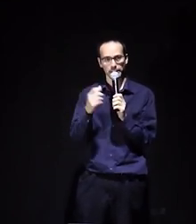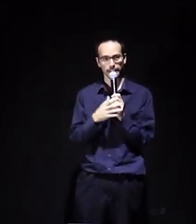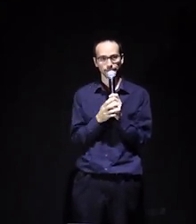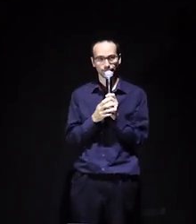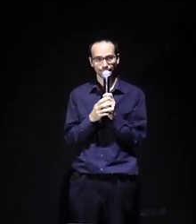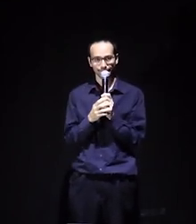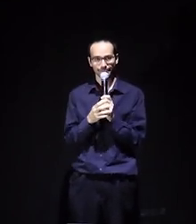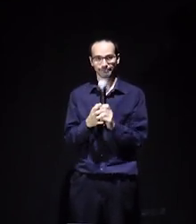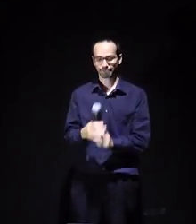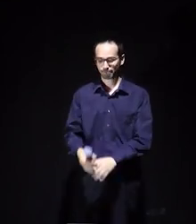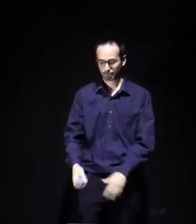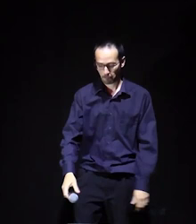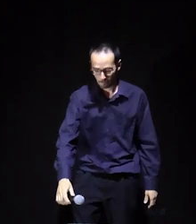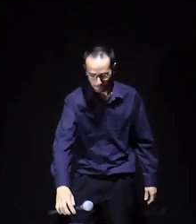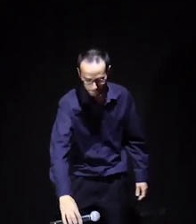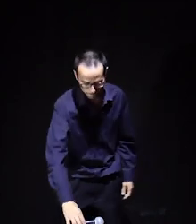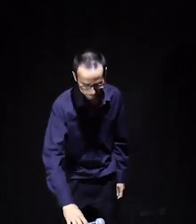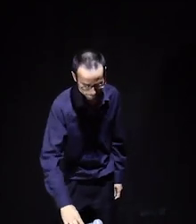amb molta energia.